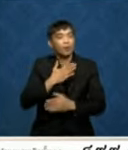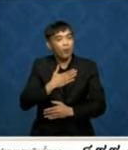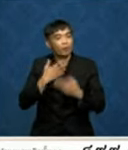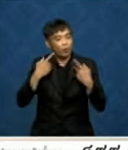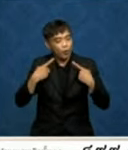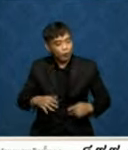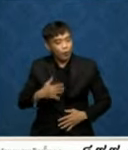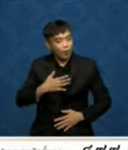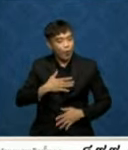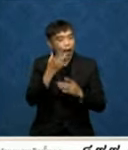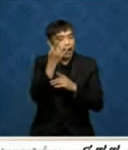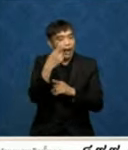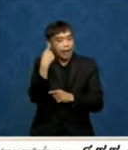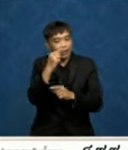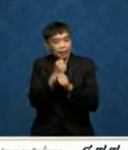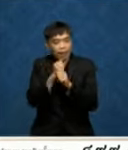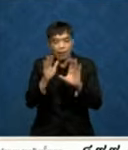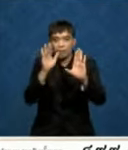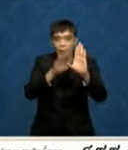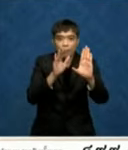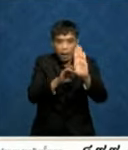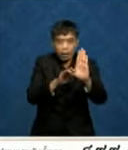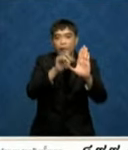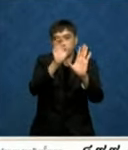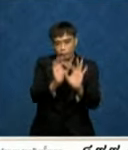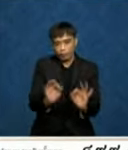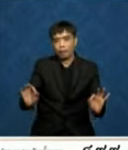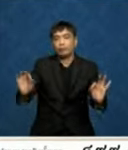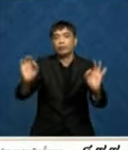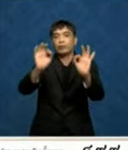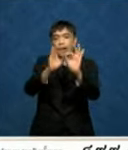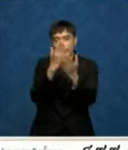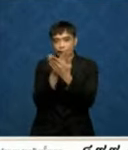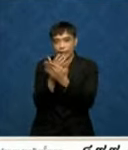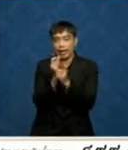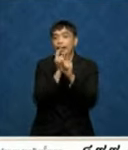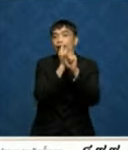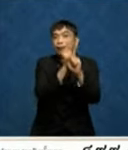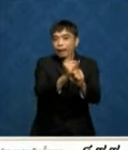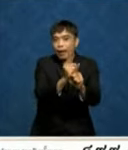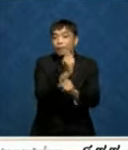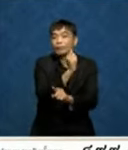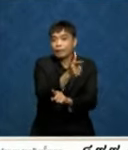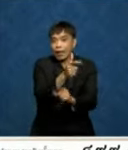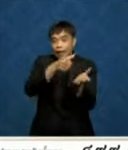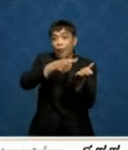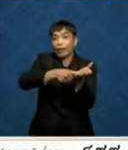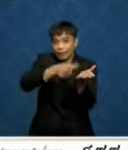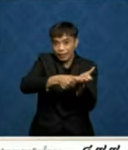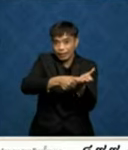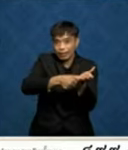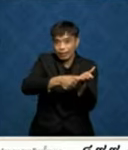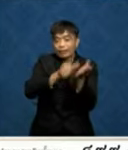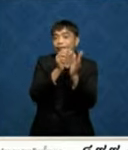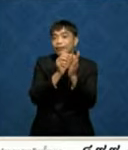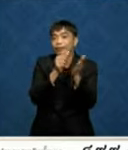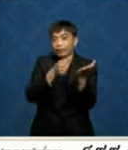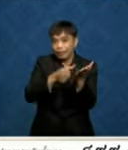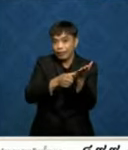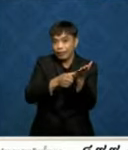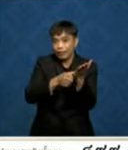หมายจึงเป็นข้อผูกพันที่ต้องจ่ายหรืออาจจะต้องจ่ายแล้วตามกฎหมายที่ว่าด้วยเรื่องของหนี้ซึ่งประเด็นนี้เนี่ย